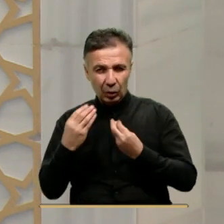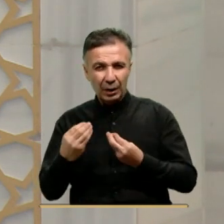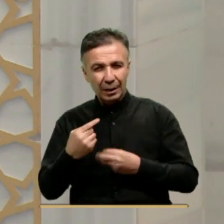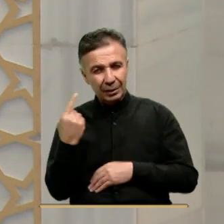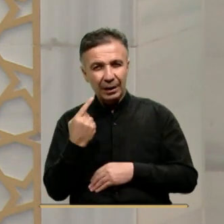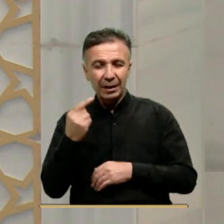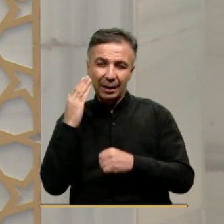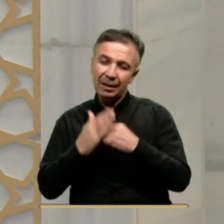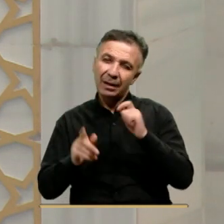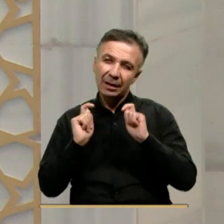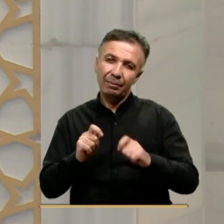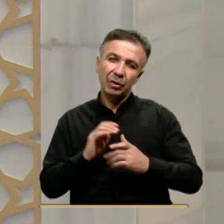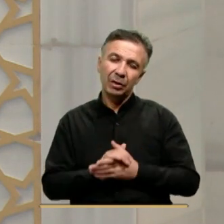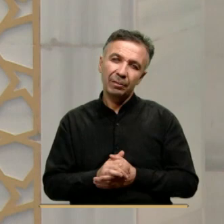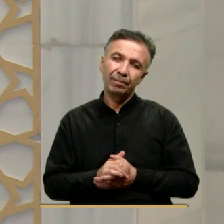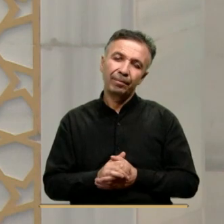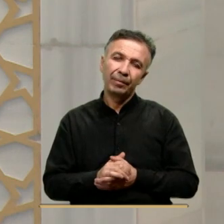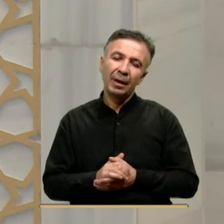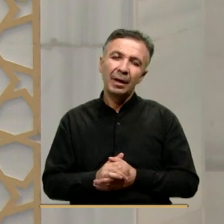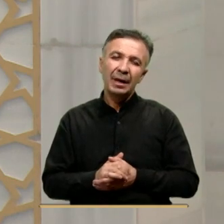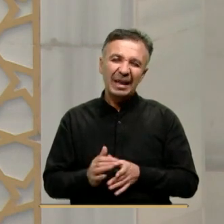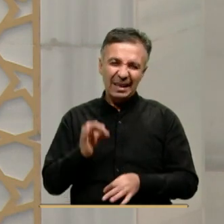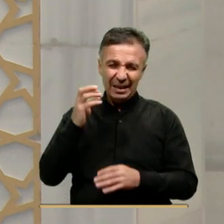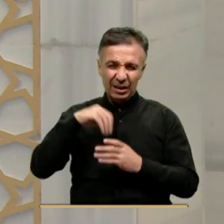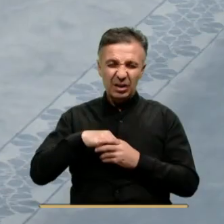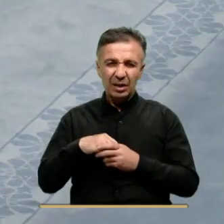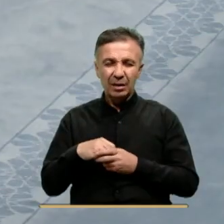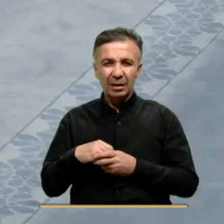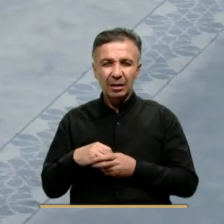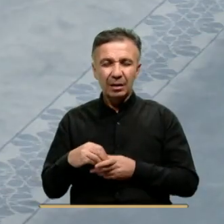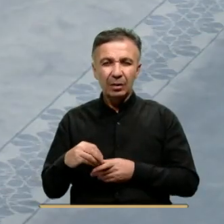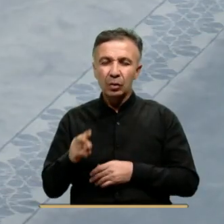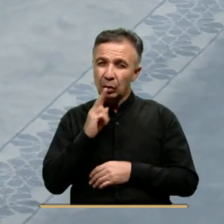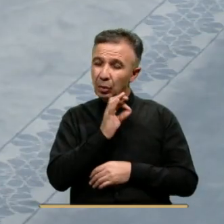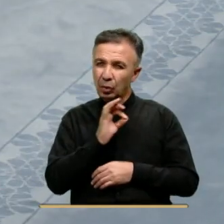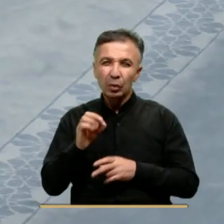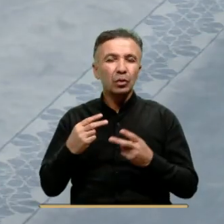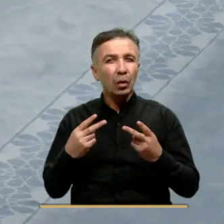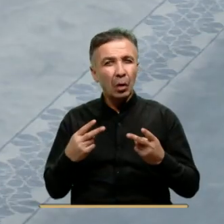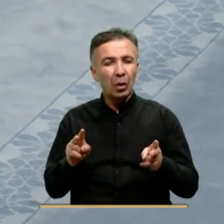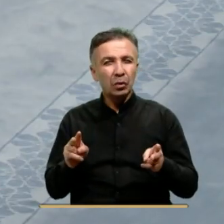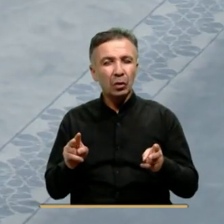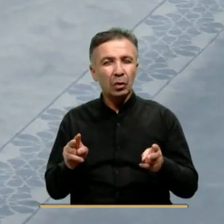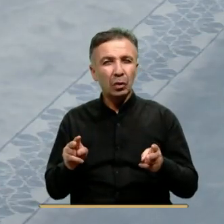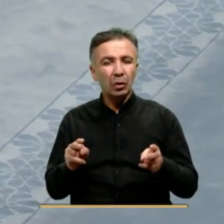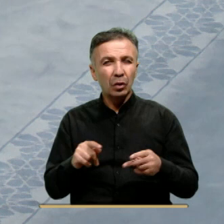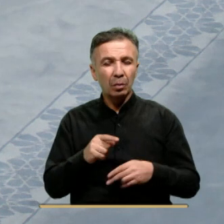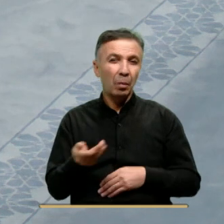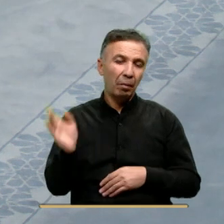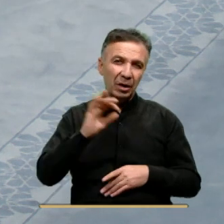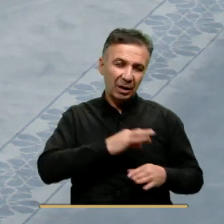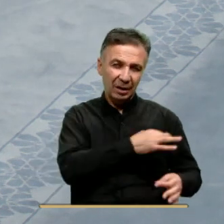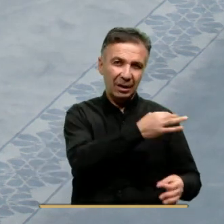yasaklamıştır Çünkü insan için sınırsız özgürlük diğer üncü şahıs insanlara zulüm